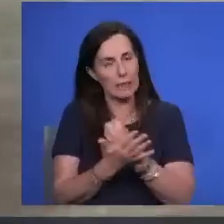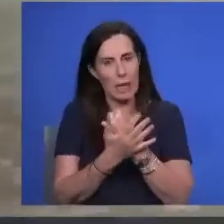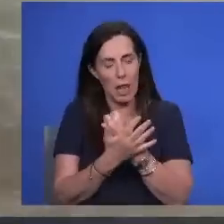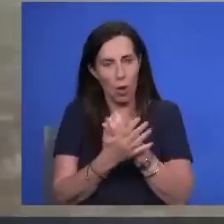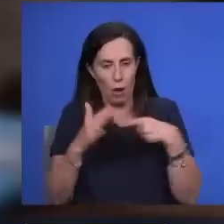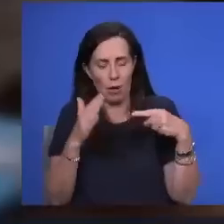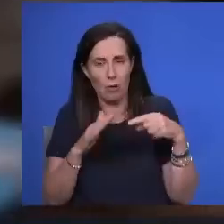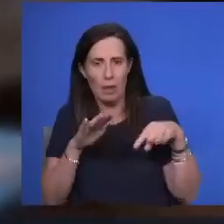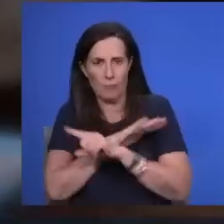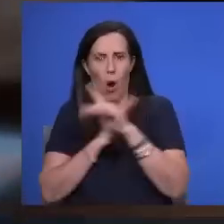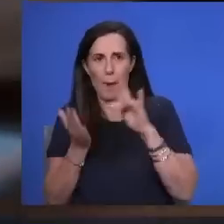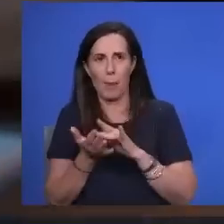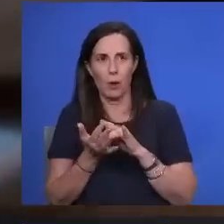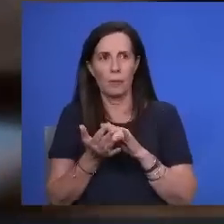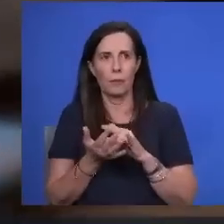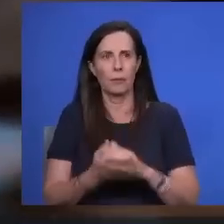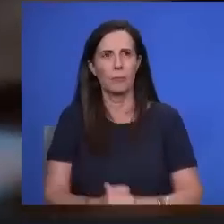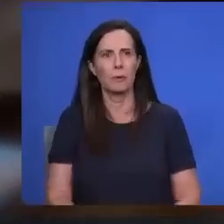עצמם מהאזור.